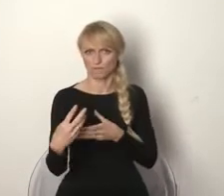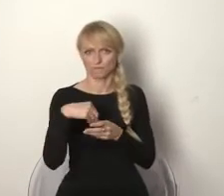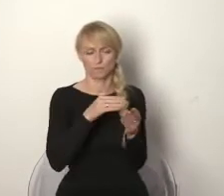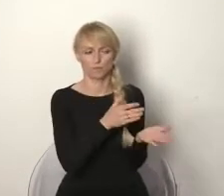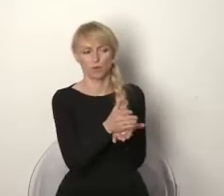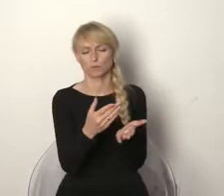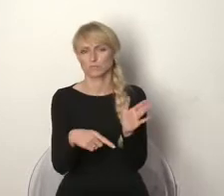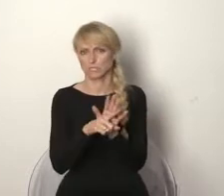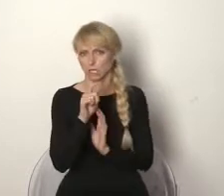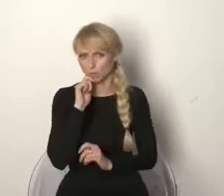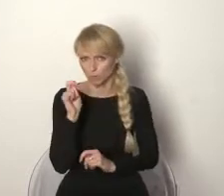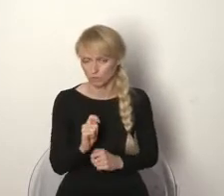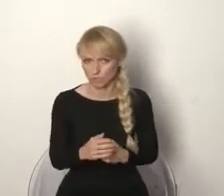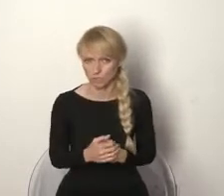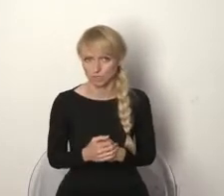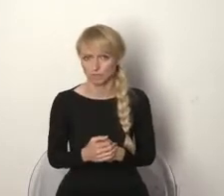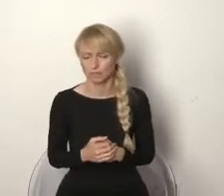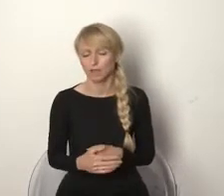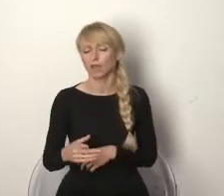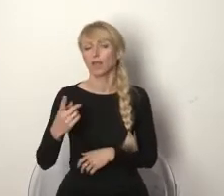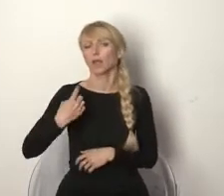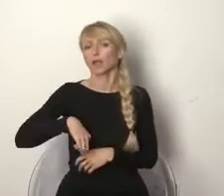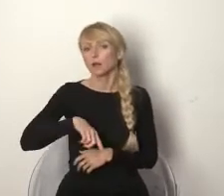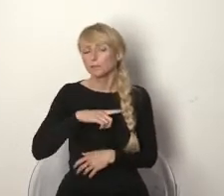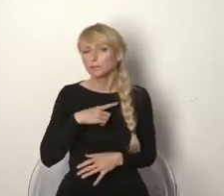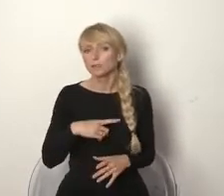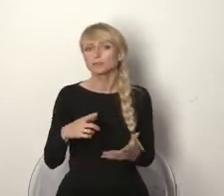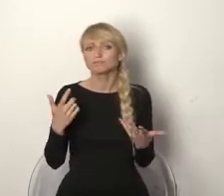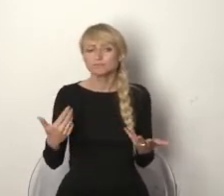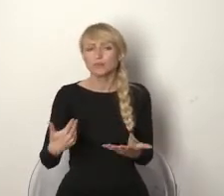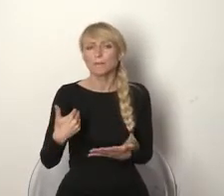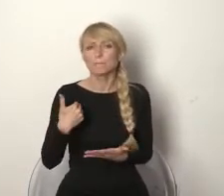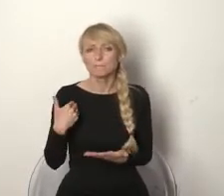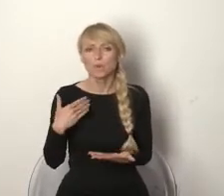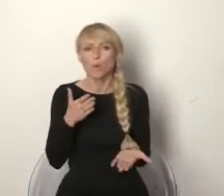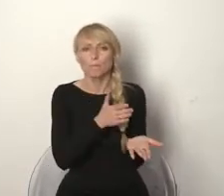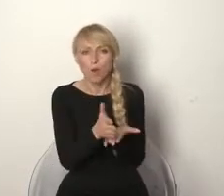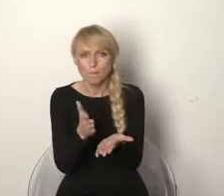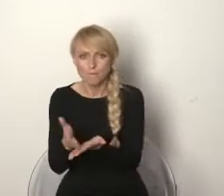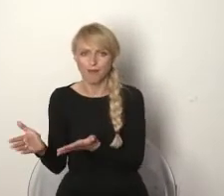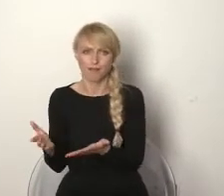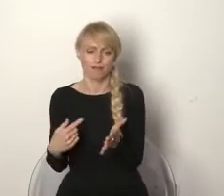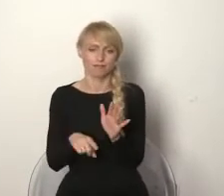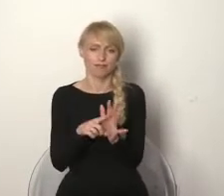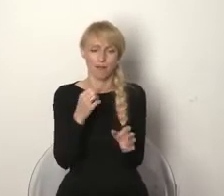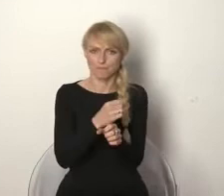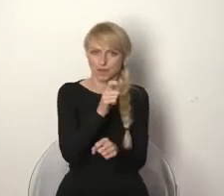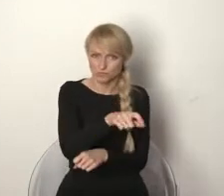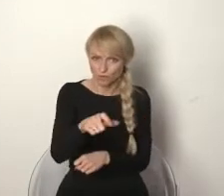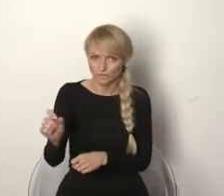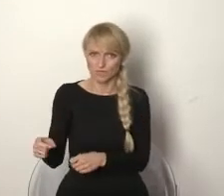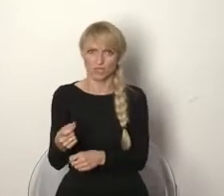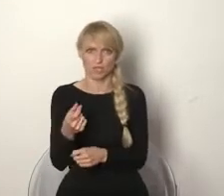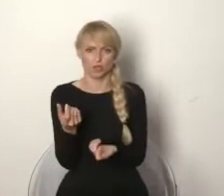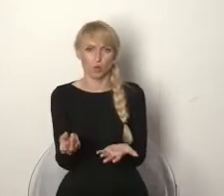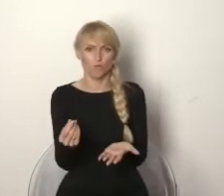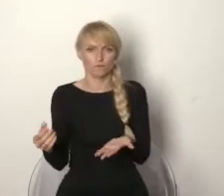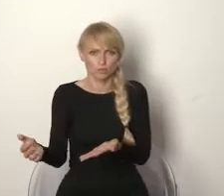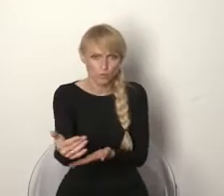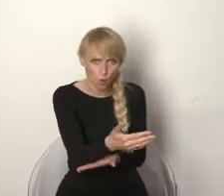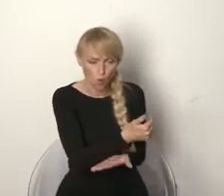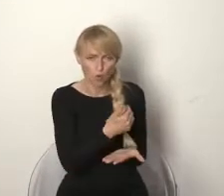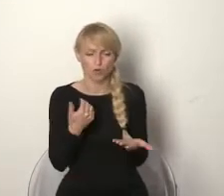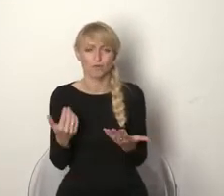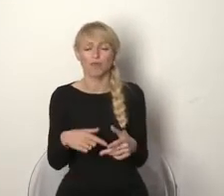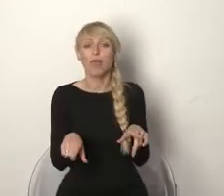jednej strony wspieraliśmy takie inicjatywy oddolne, pracownicze, różnego rodzaju zbiórki. Mnóstwo naszych pracowników przyjęło